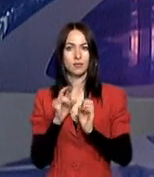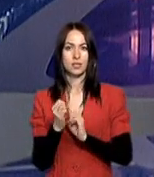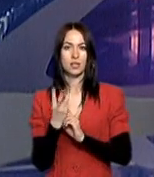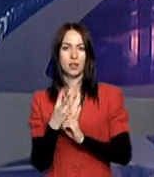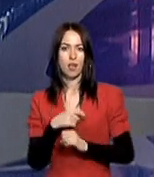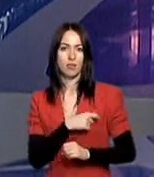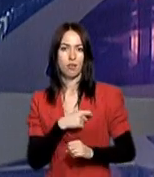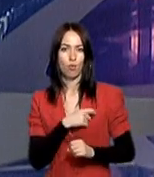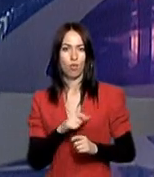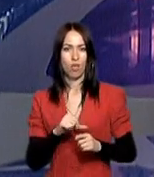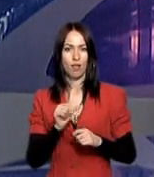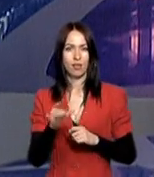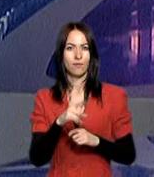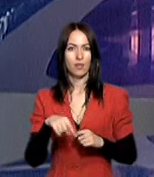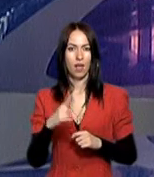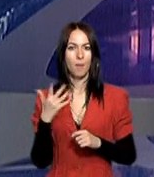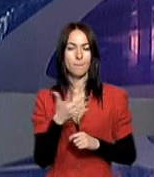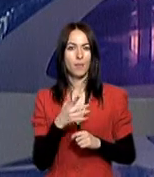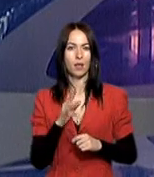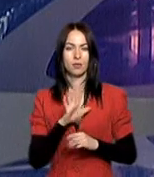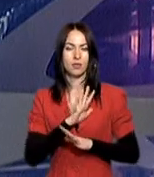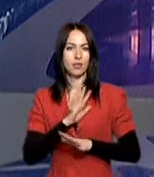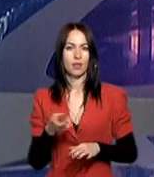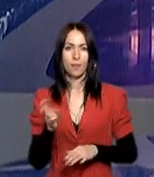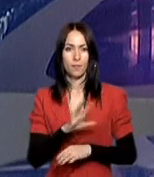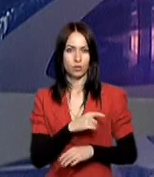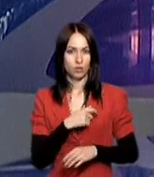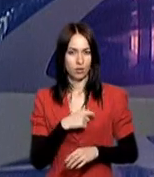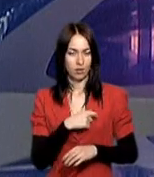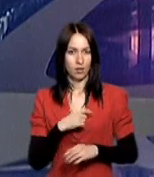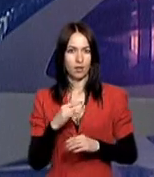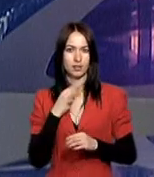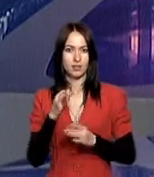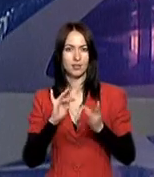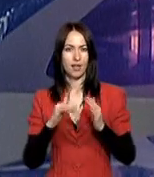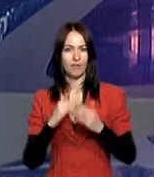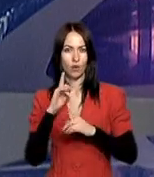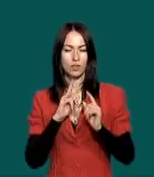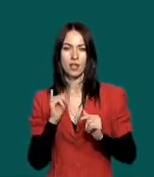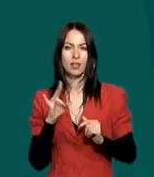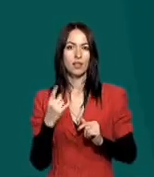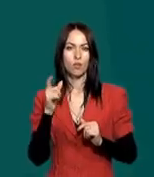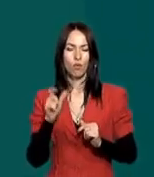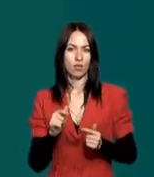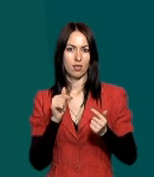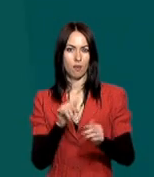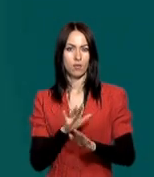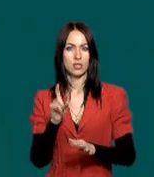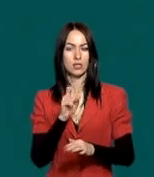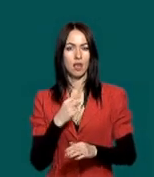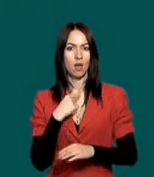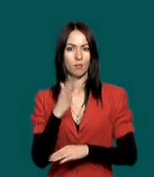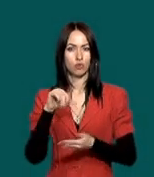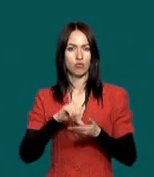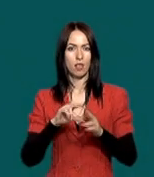депутатів-мажоритарників. П'ятеро значиться як відсутні, повідомляється на сайті Верховної Ради України, і жодного проти. За проголосували